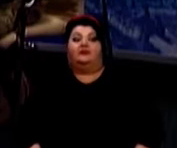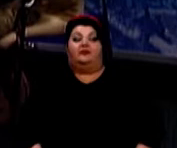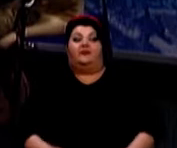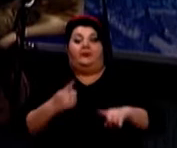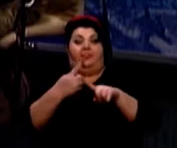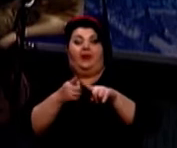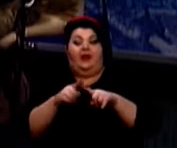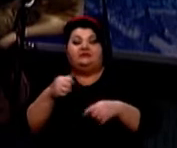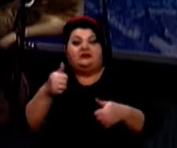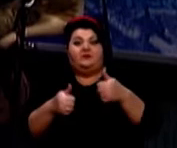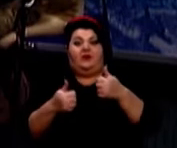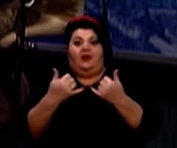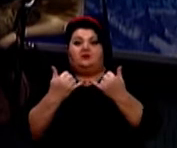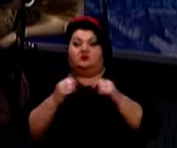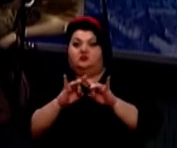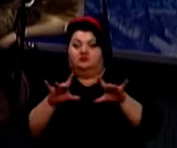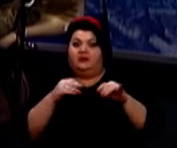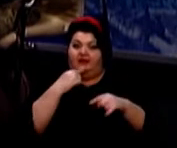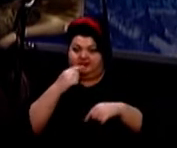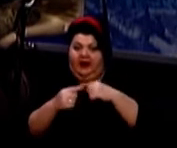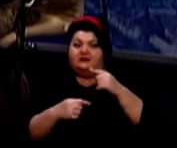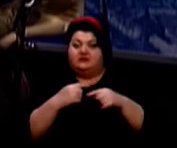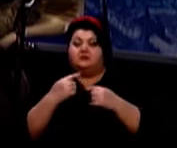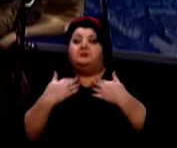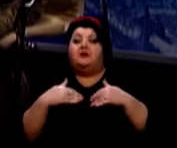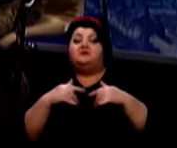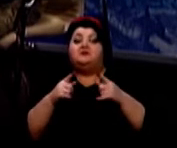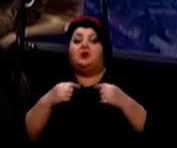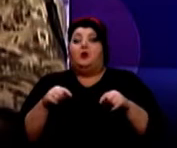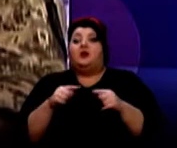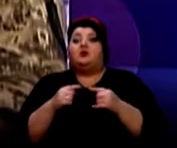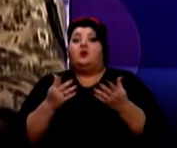Ці змагання, про які ще не йшлося, традиційні, для чого їх організовують?